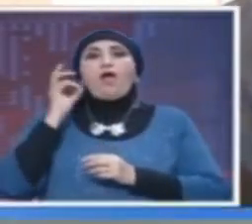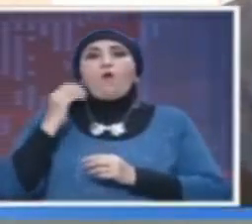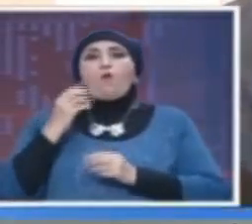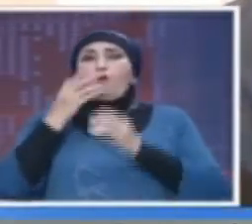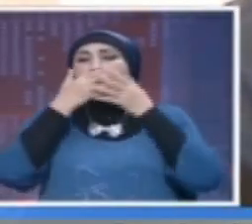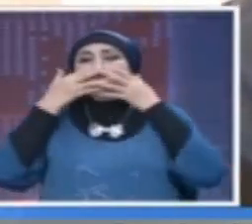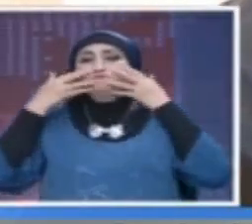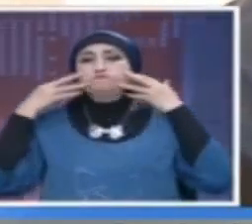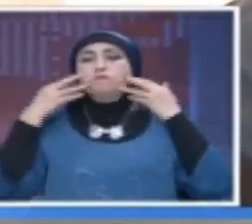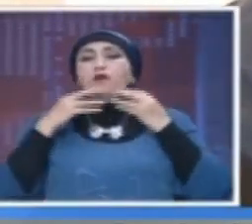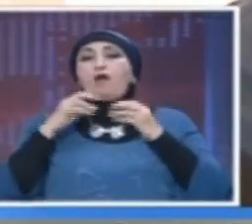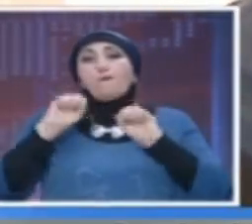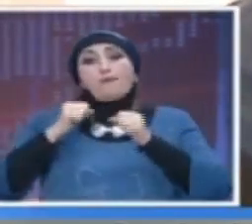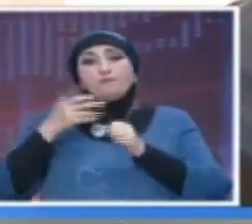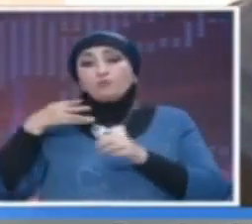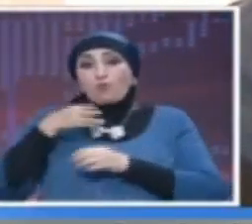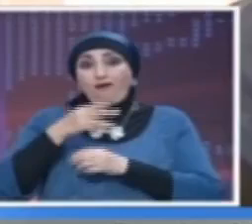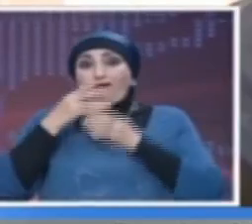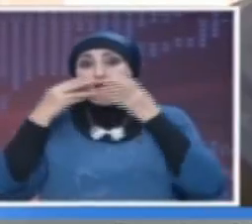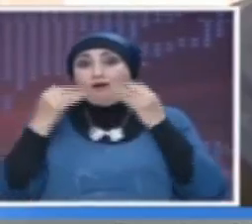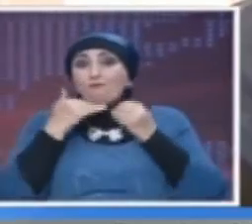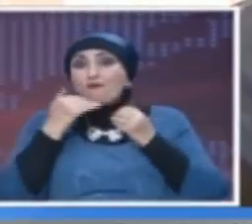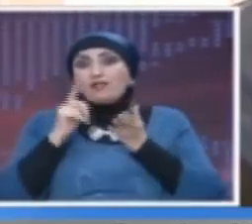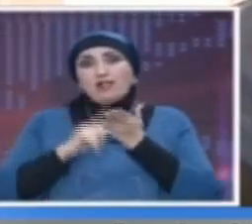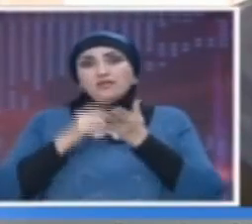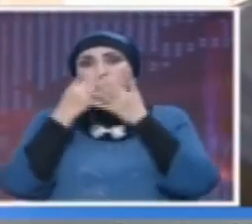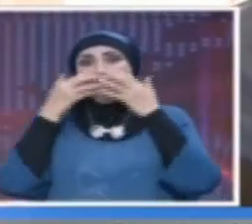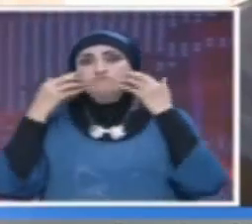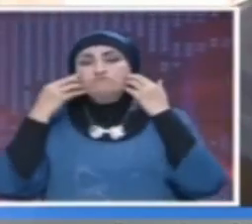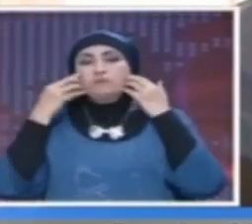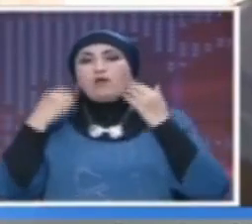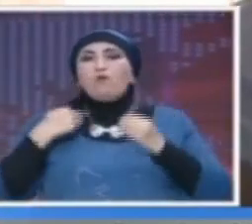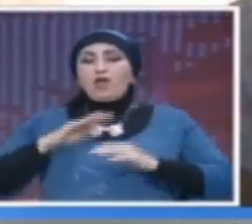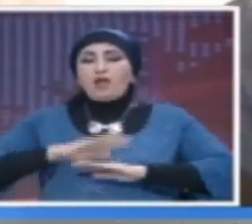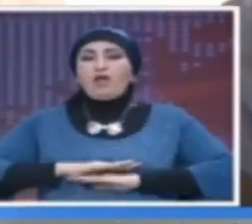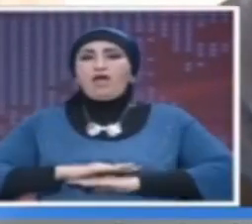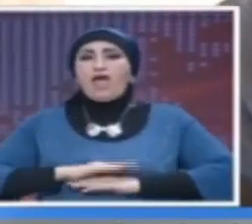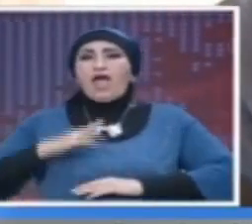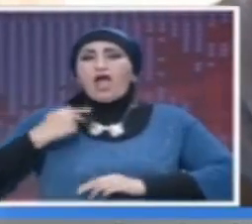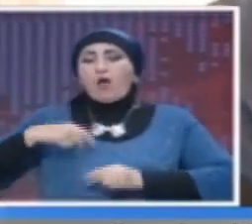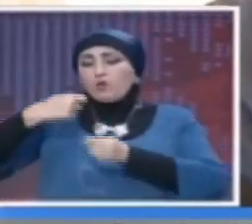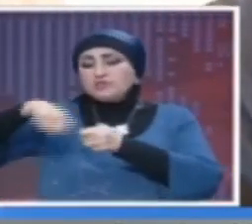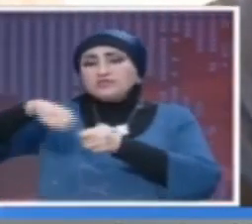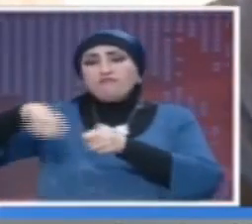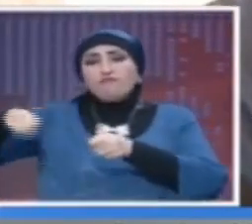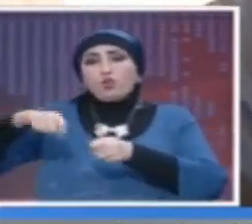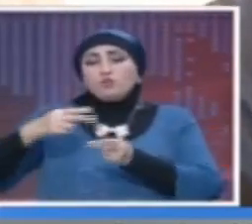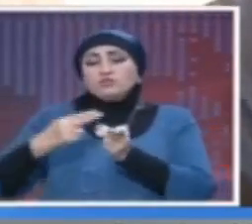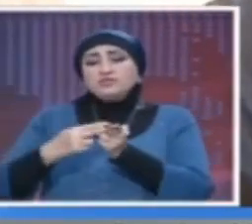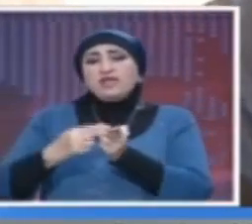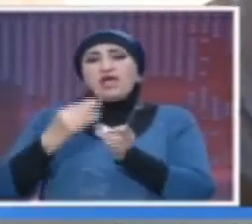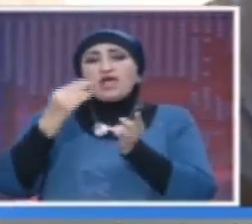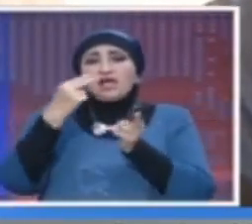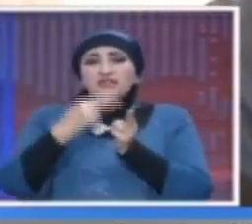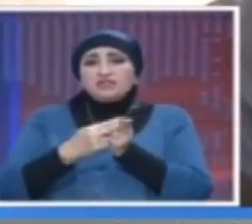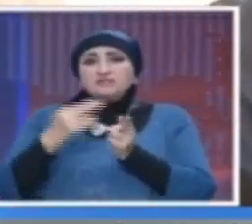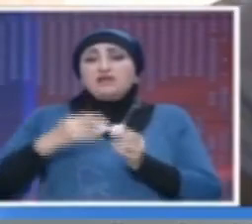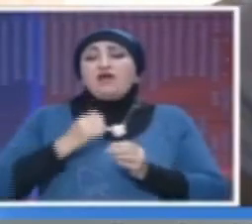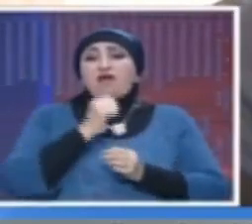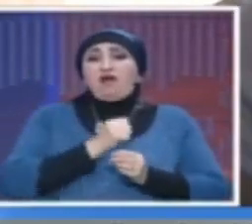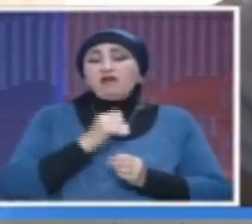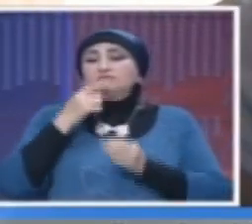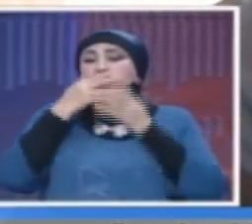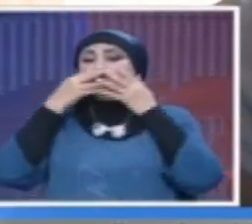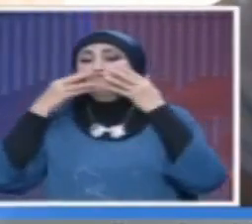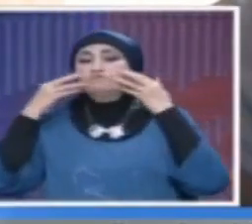مرتدين الكمامات، متواجدين حتى الآن أمام شبابيك التذاكر بصفة مستمرة بتوزيع الكمامات على أساس أن كل راكب